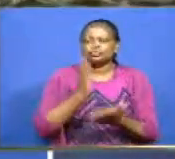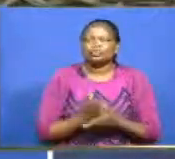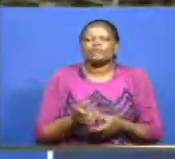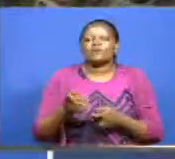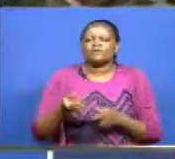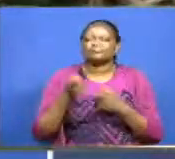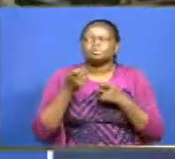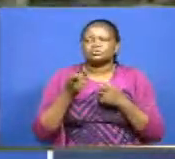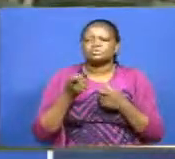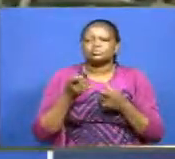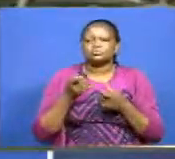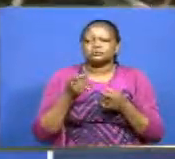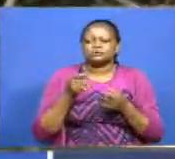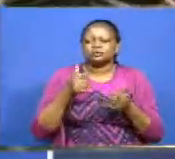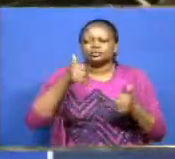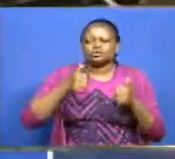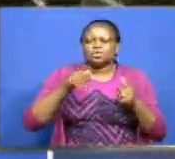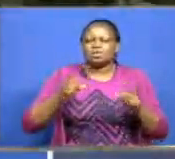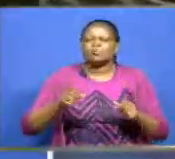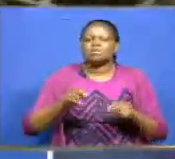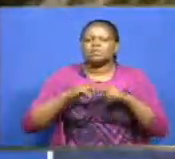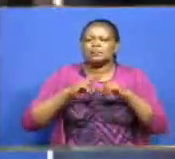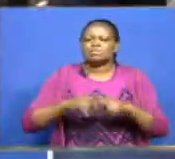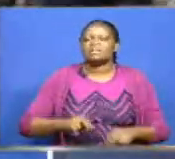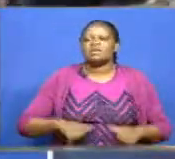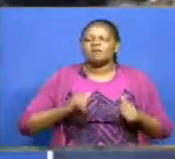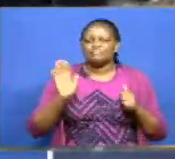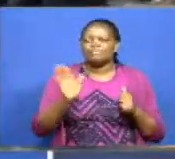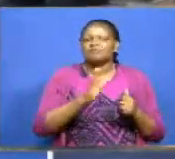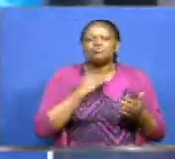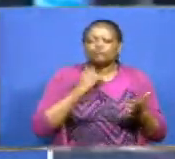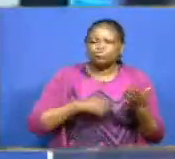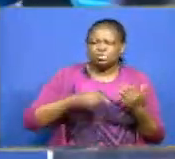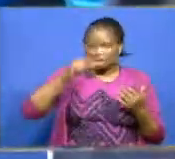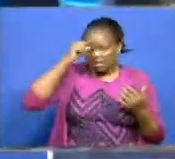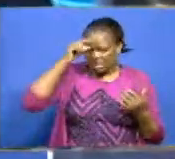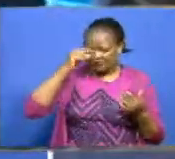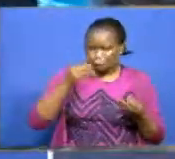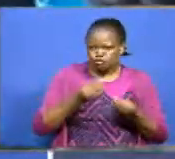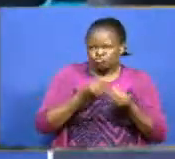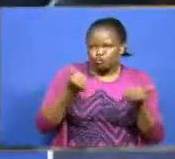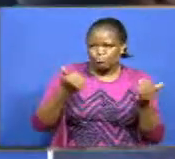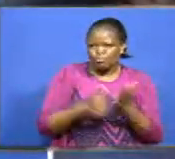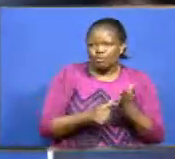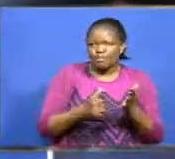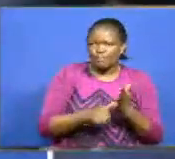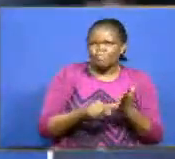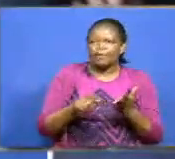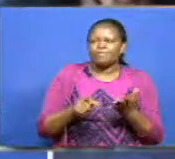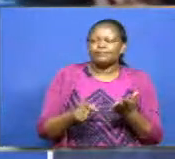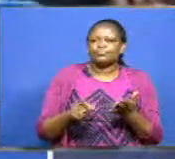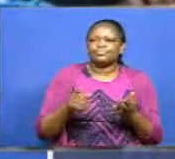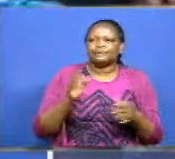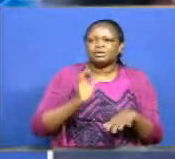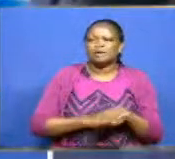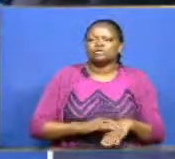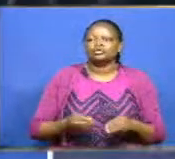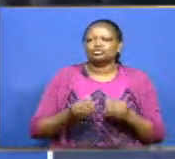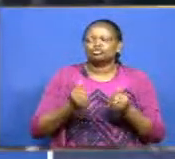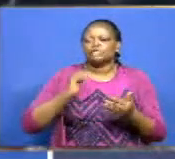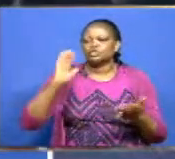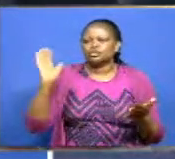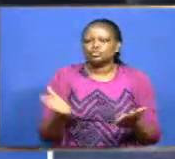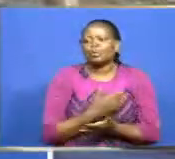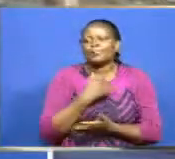ambazo ni tegemeo la maisha yao. Wavuvi sasa wanaitaka serikali iingilie kati na kutafuta mbinu za kuiondoa kwekwe